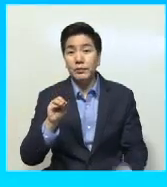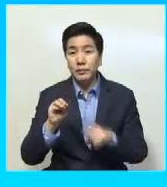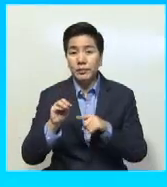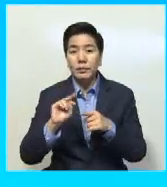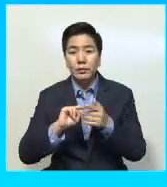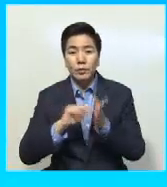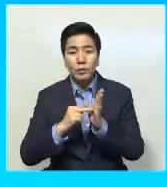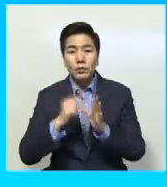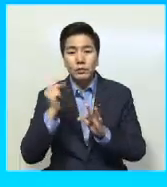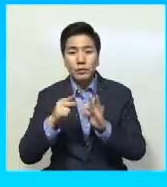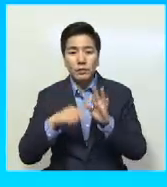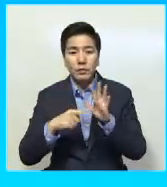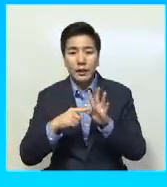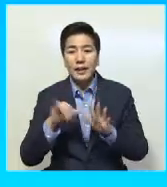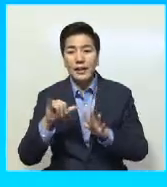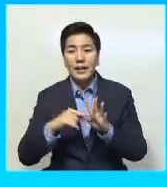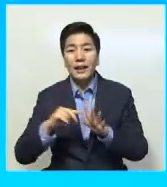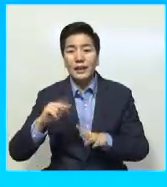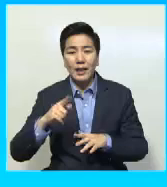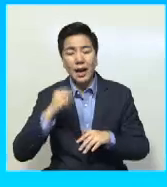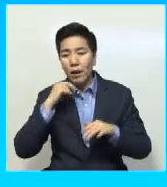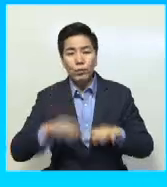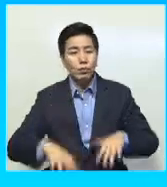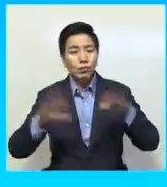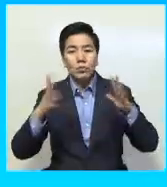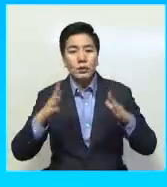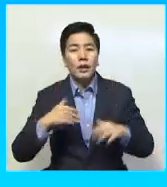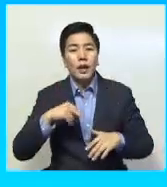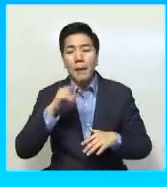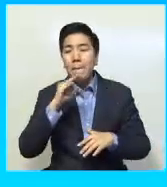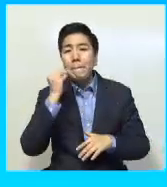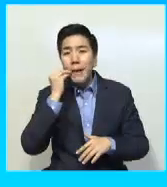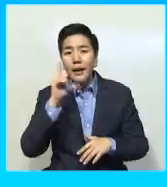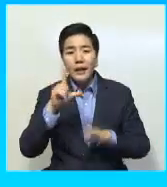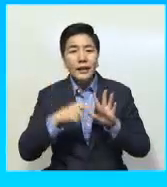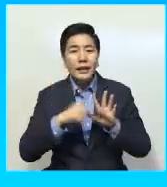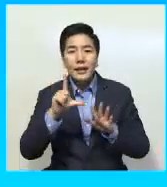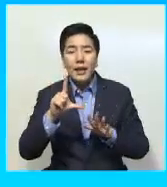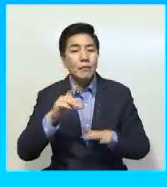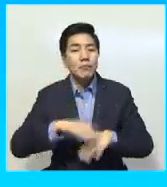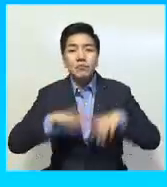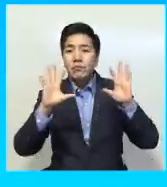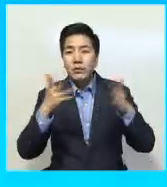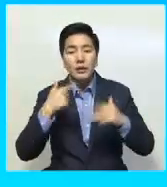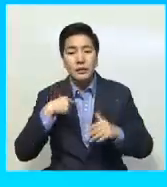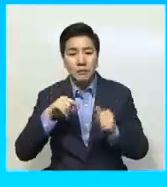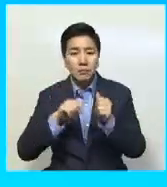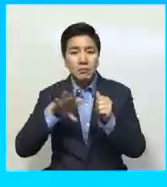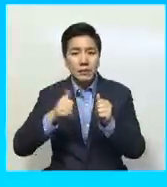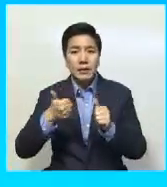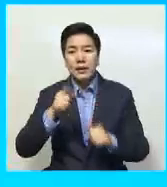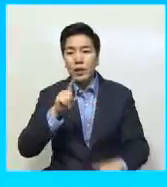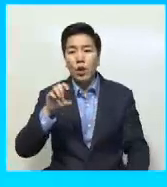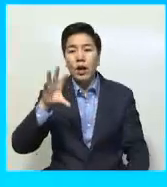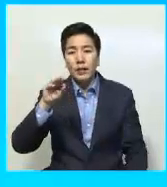ถ้ายางไม่ล้นบ้านลาดไม่ล้นแต่จะกระฉอกหรือล้นที่อำเภอเมืองเพราะเมืองมันรับได้แค่